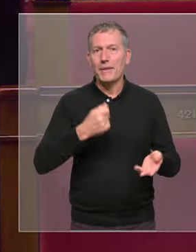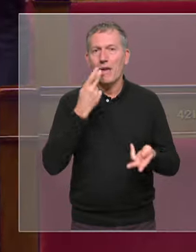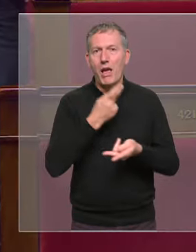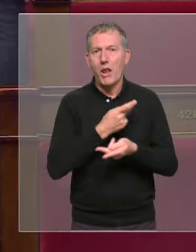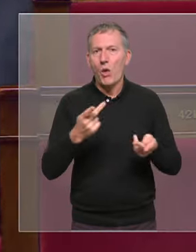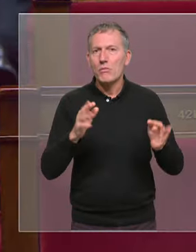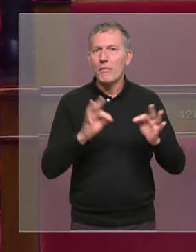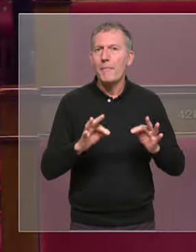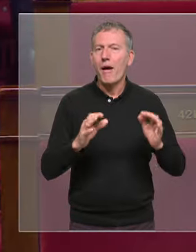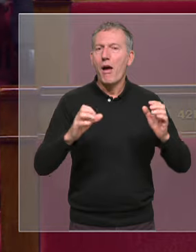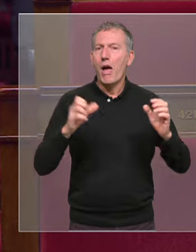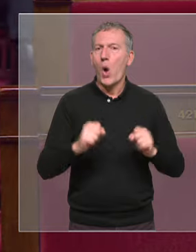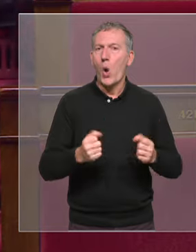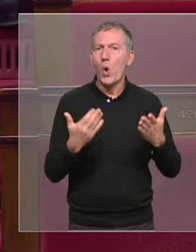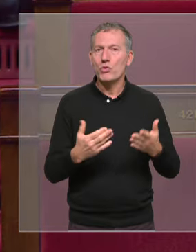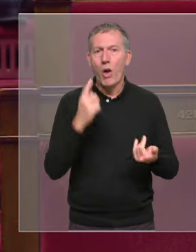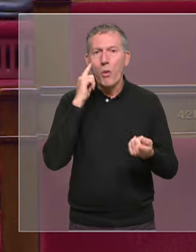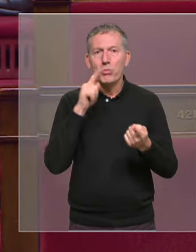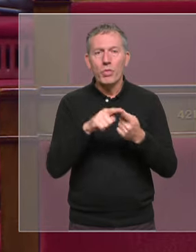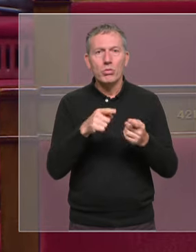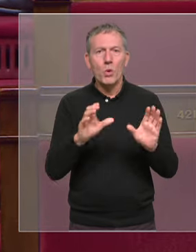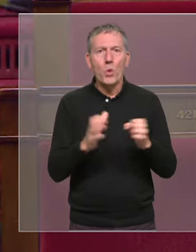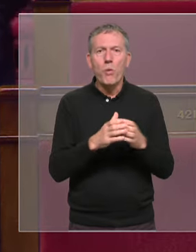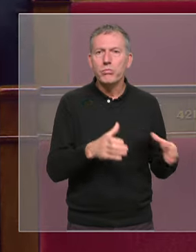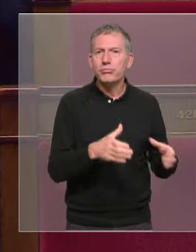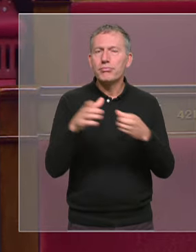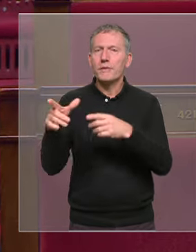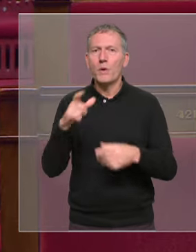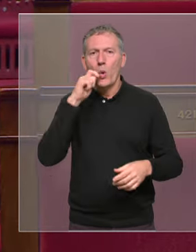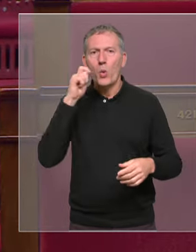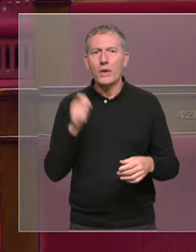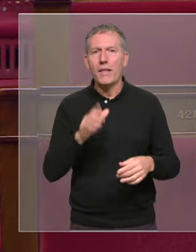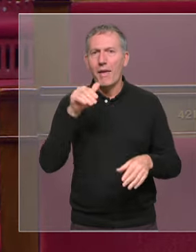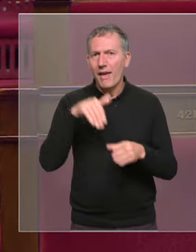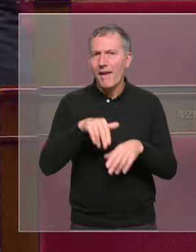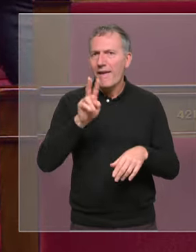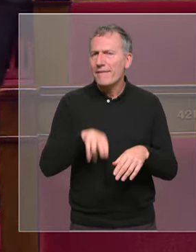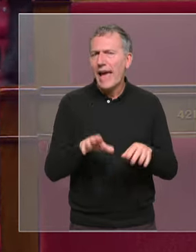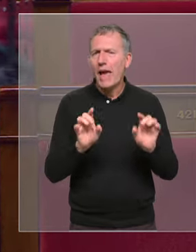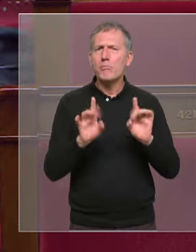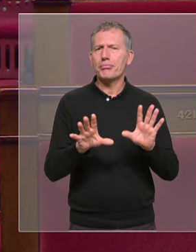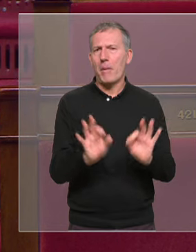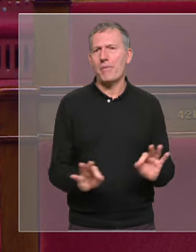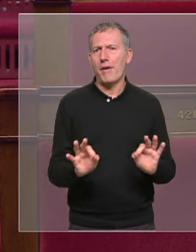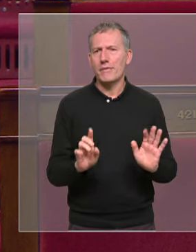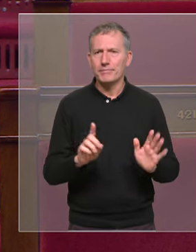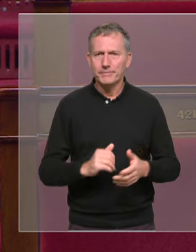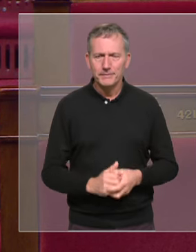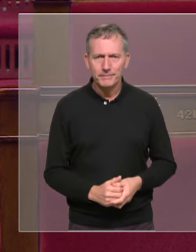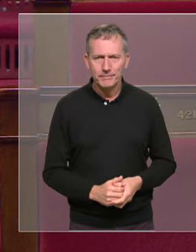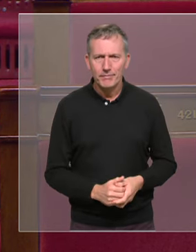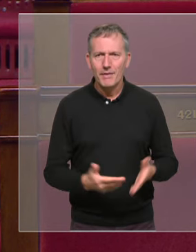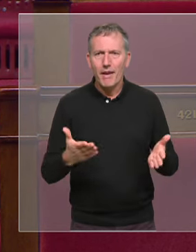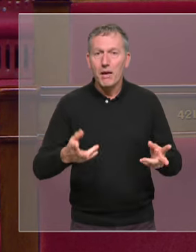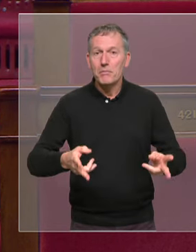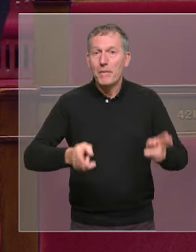de consensus aujourd'hui pour envoyer des troupes au sol en Ukraine, mais en dynamique, rien ne doit être exclu ». Monsieur le ministre, dans cette